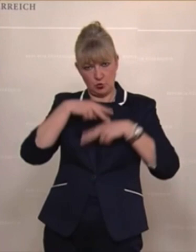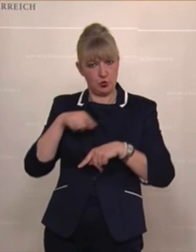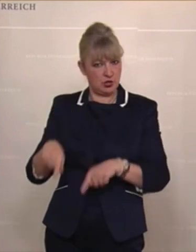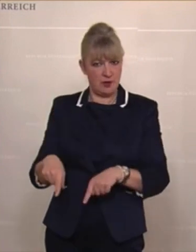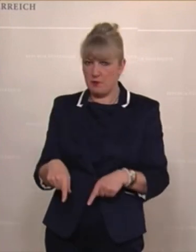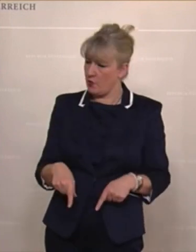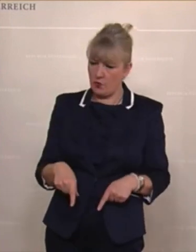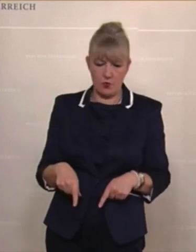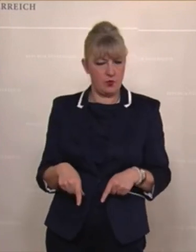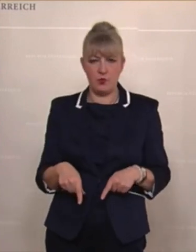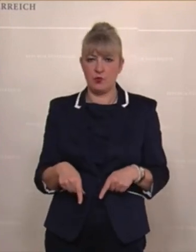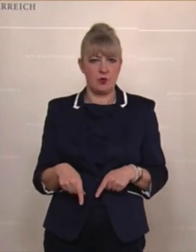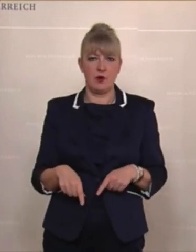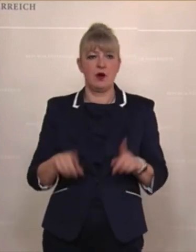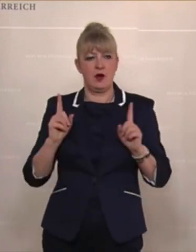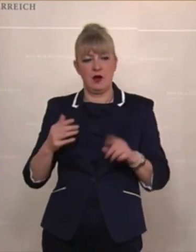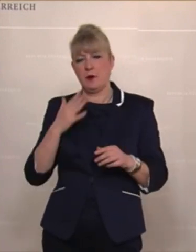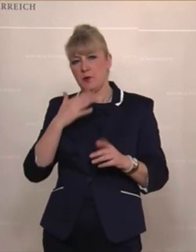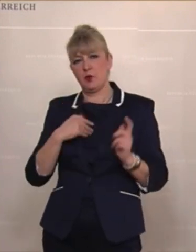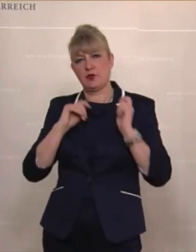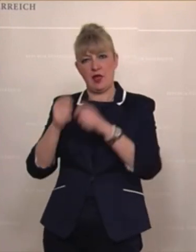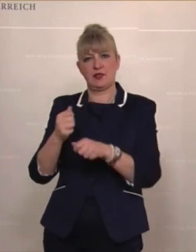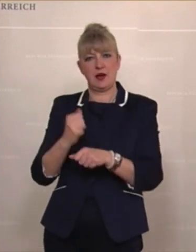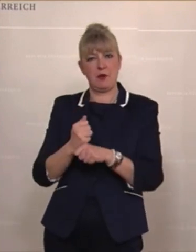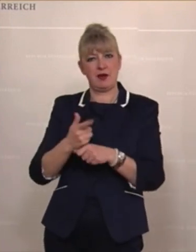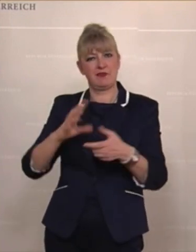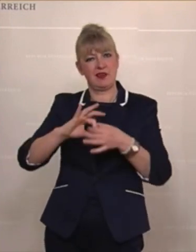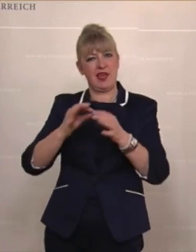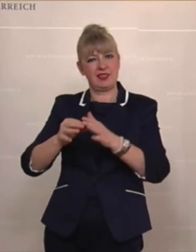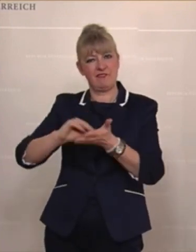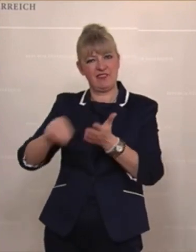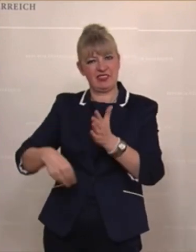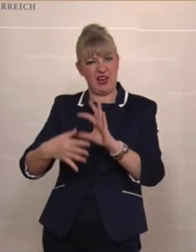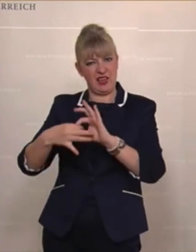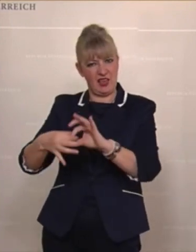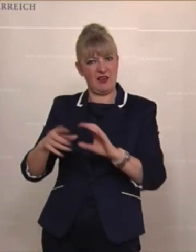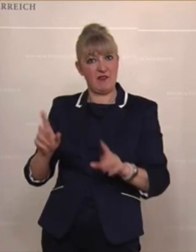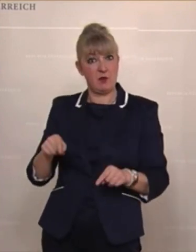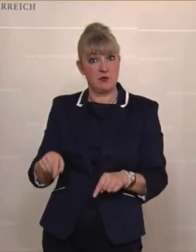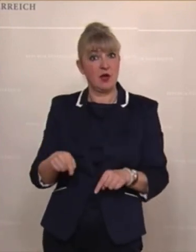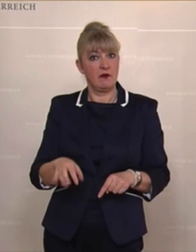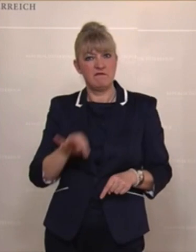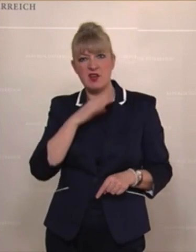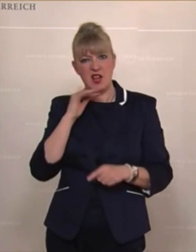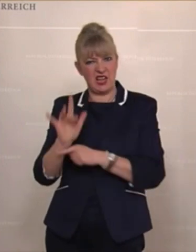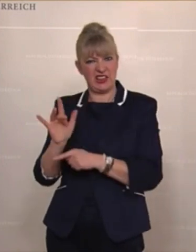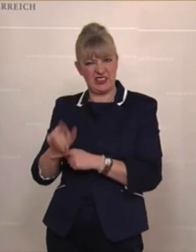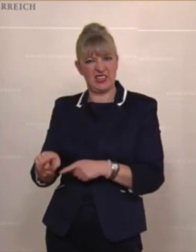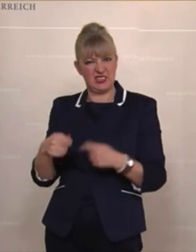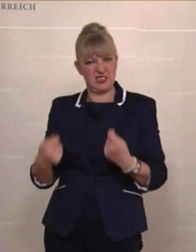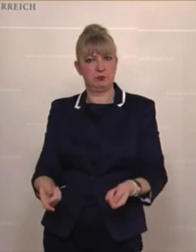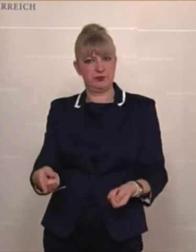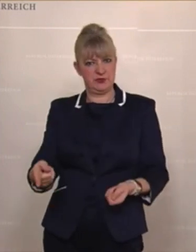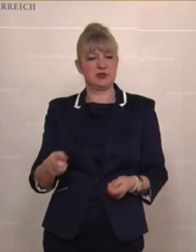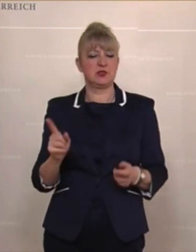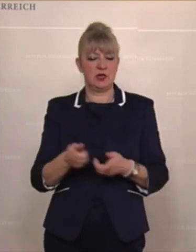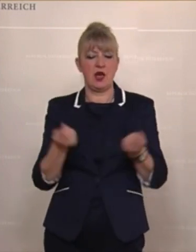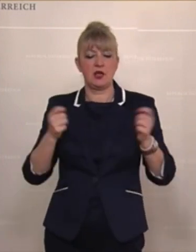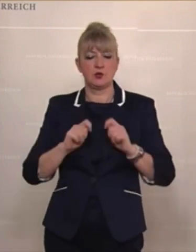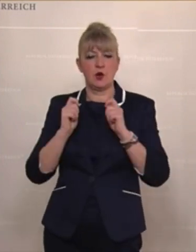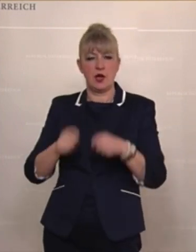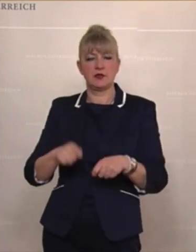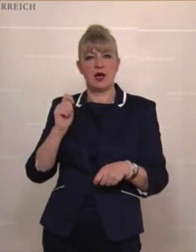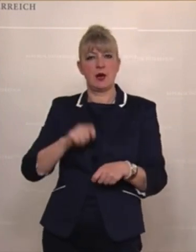jetzt noch einen Antrag einbringen, der auf die Kettenverträge abzielt, weil es ja auch hier sehr, sehr viel Kritik gibt. Entschließungsantrag